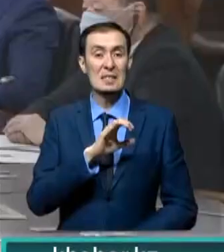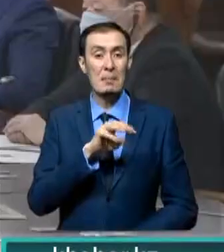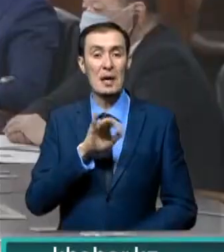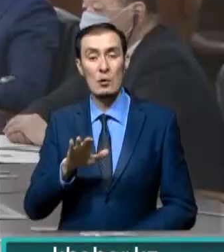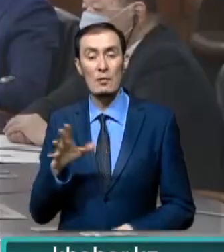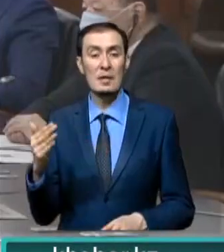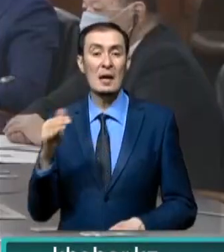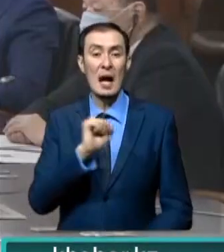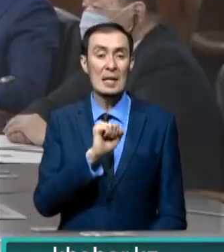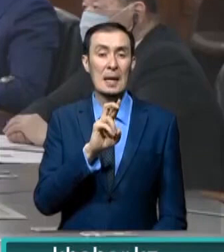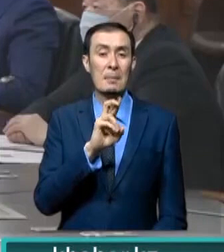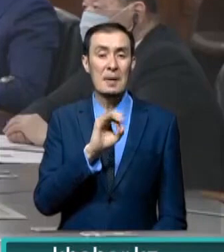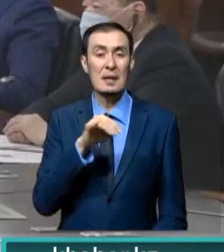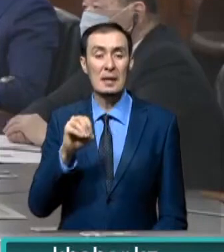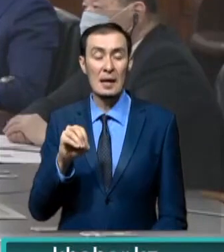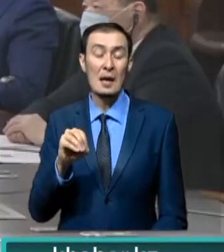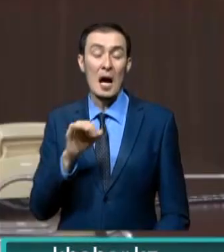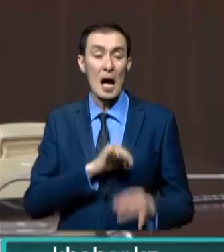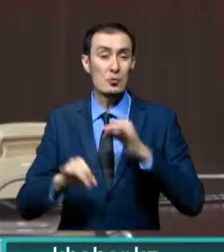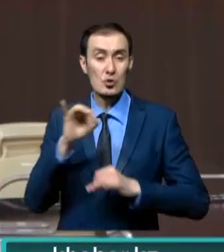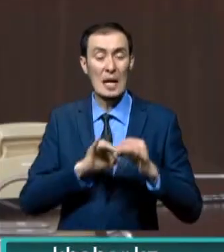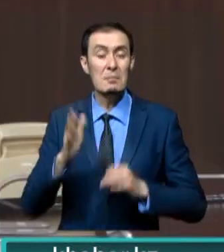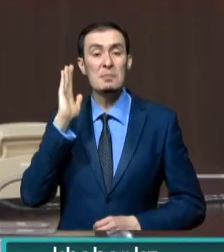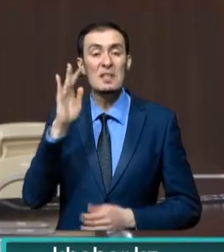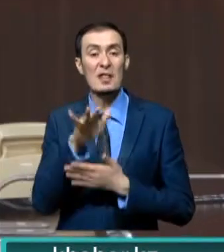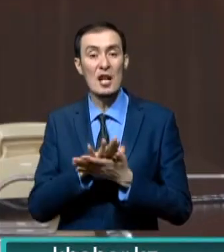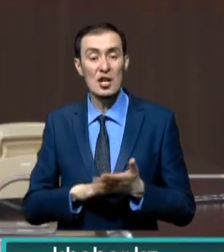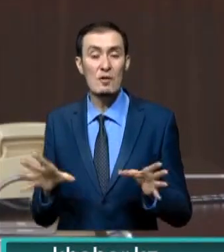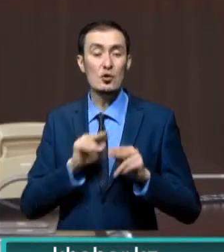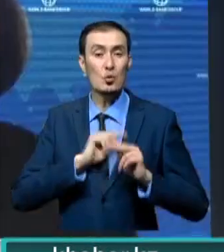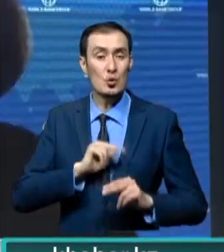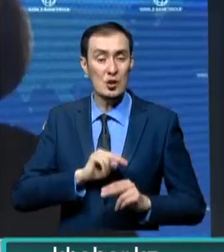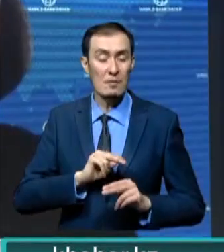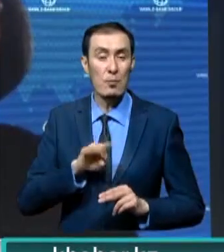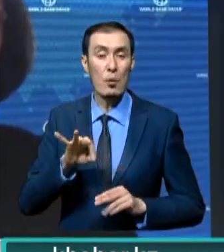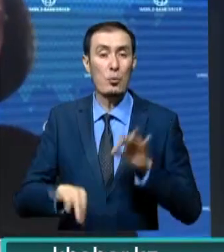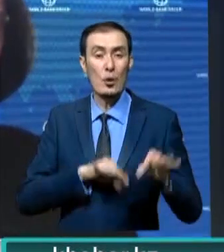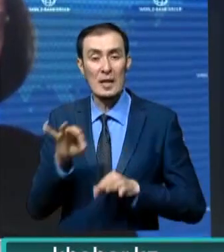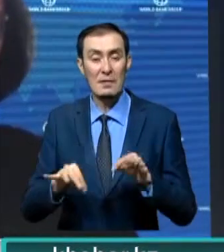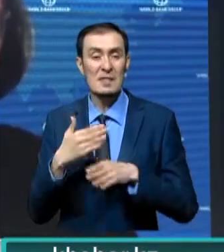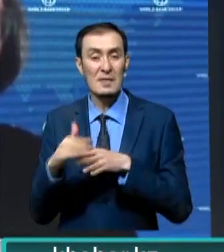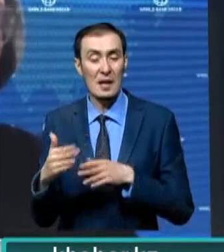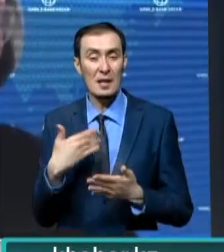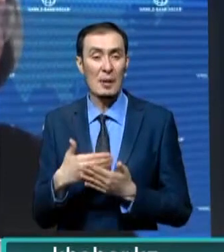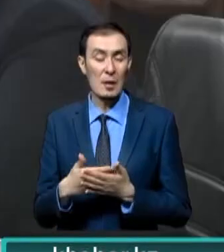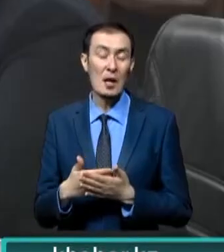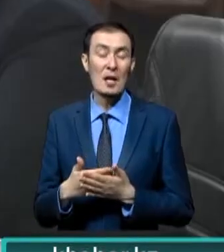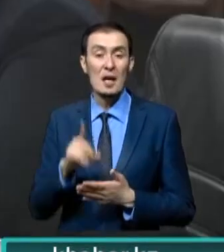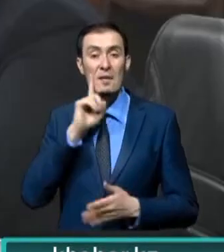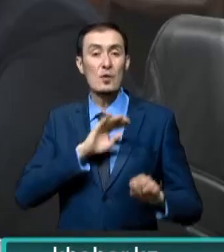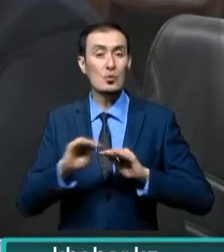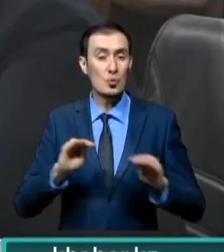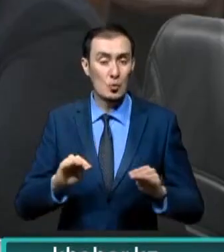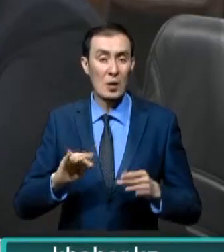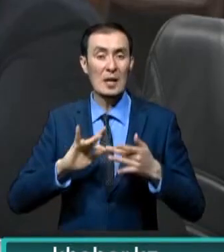Смаилов с Анной Бердье обсуждали перспективы дальнейшего сотрудничества по проектам в таких сферах, как